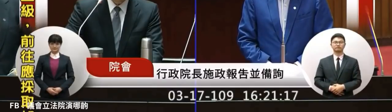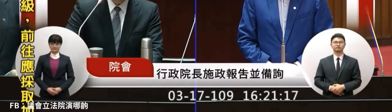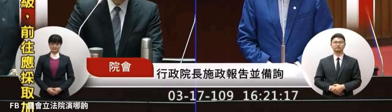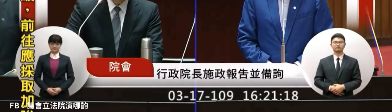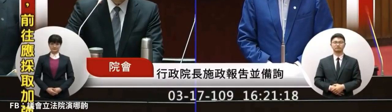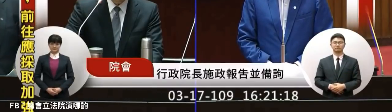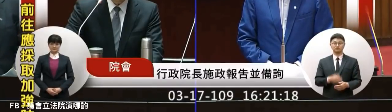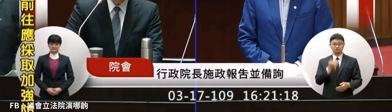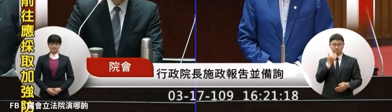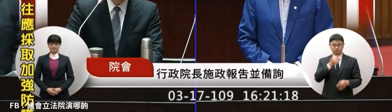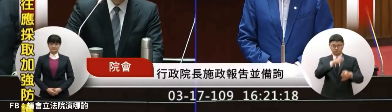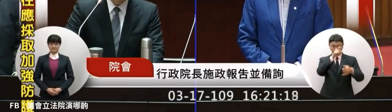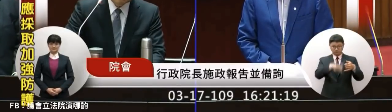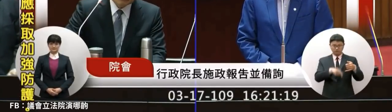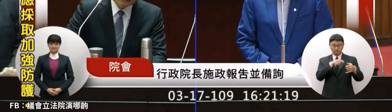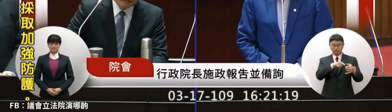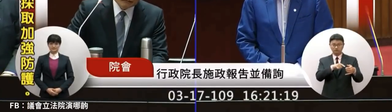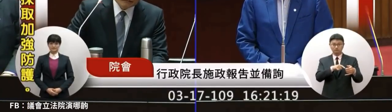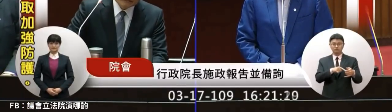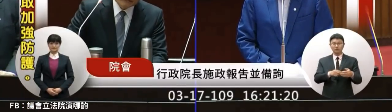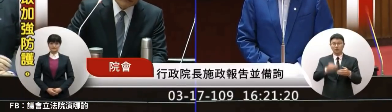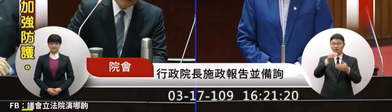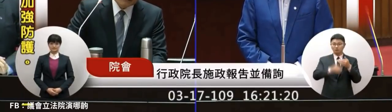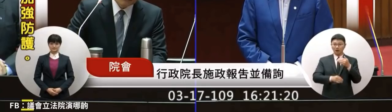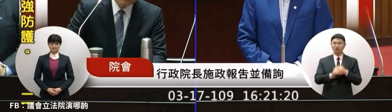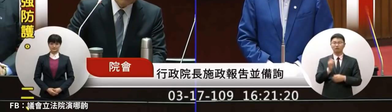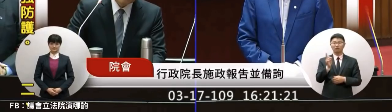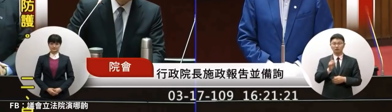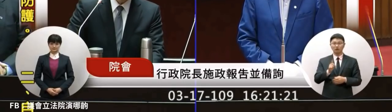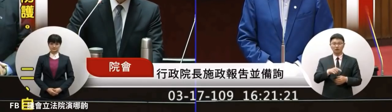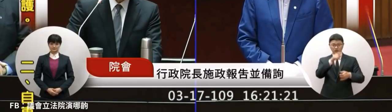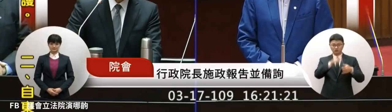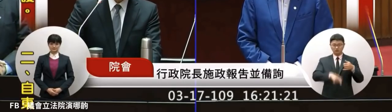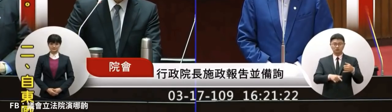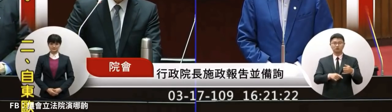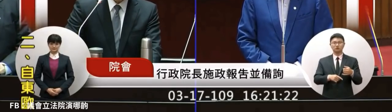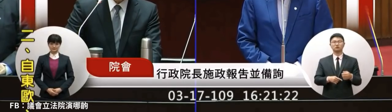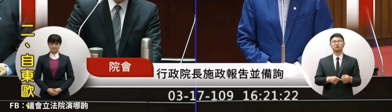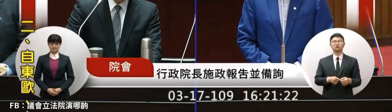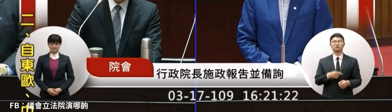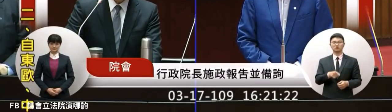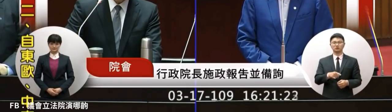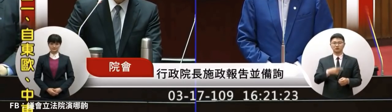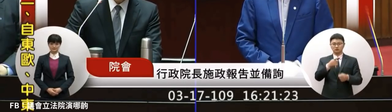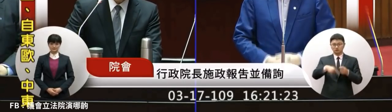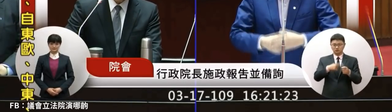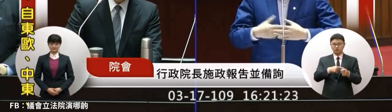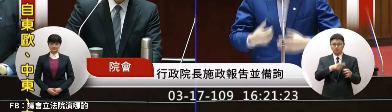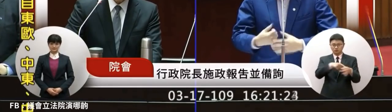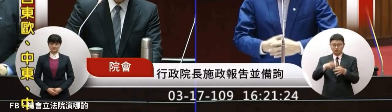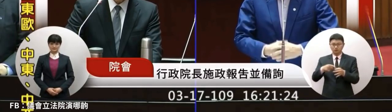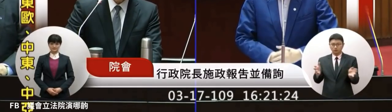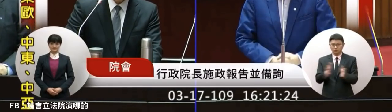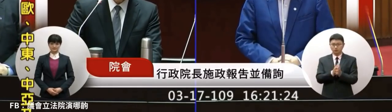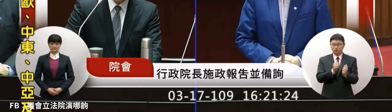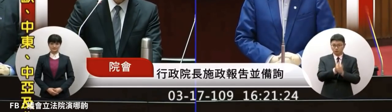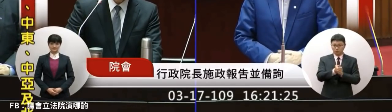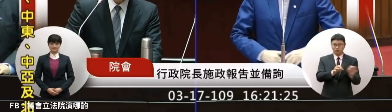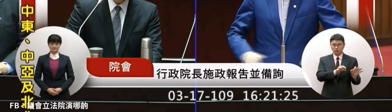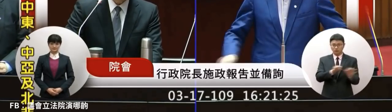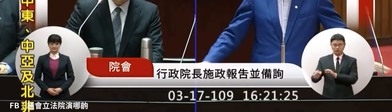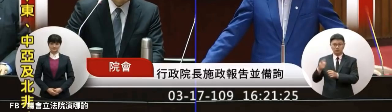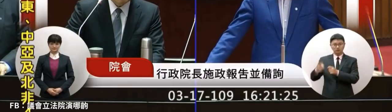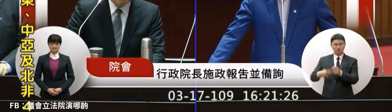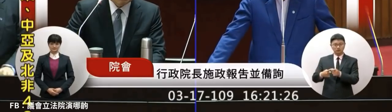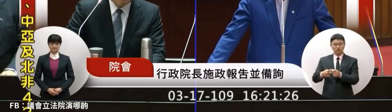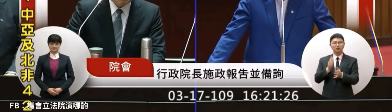针对个人，在什么条件下，个人的综所税可以去缓缴一年，或者